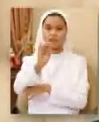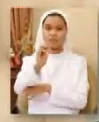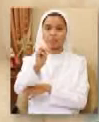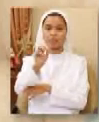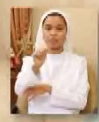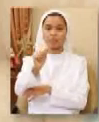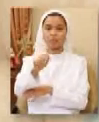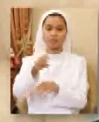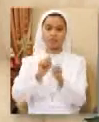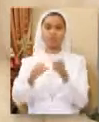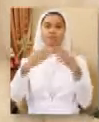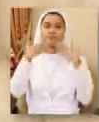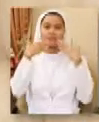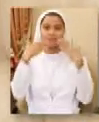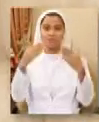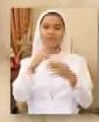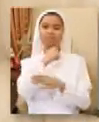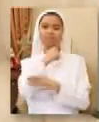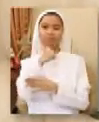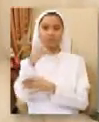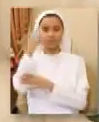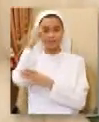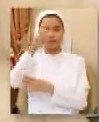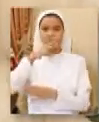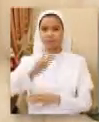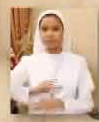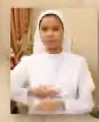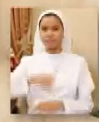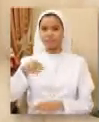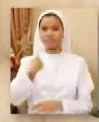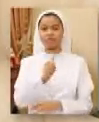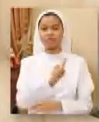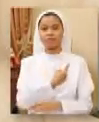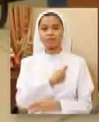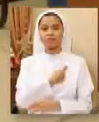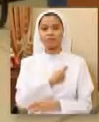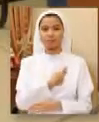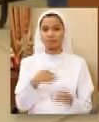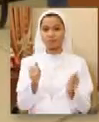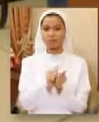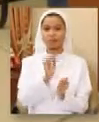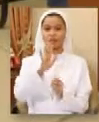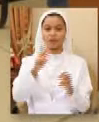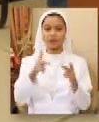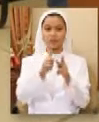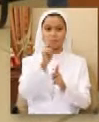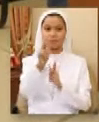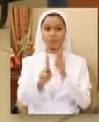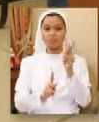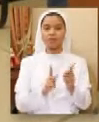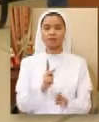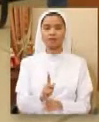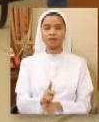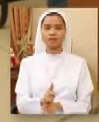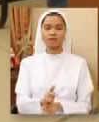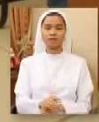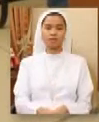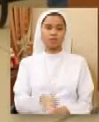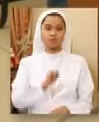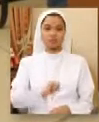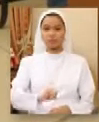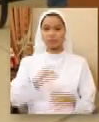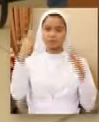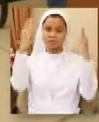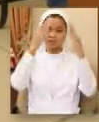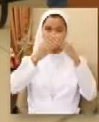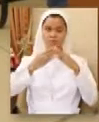Mabulo sa pag-ako, sa maalam ng pag-ako, kasama ang kanyang mga parokyano. No? Kaya, tuwang-tuwa ko. Kaya, ang blessing ang obispo